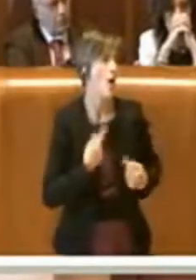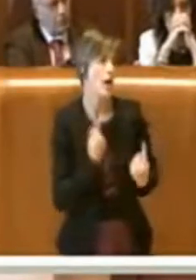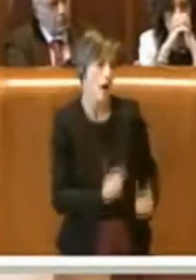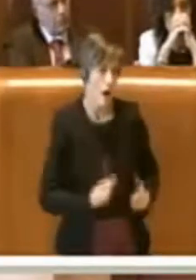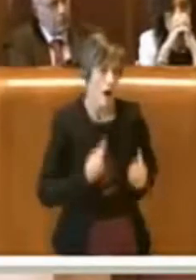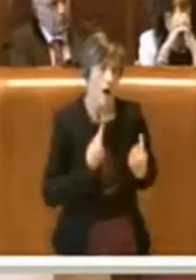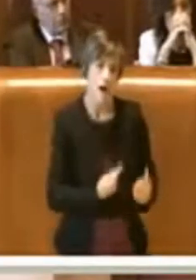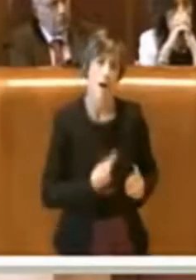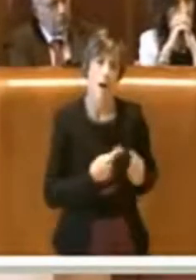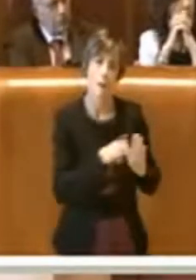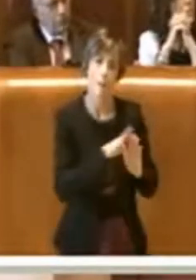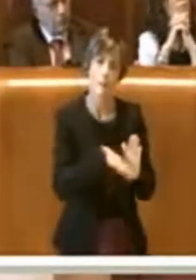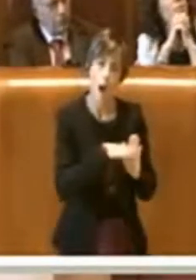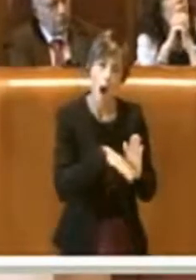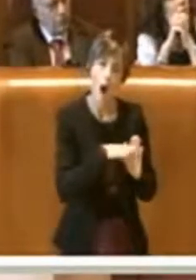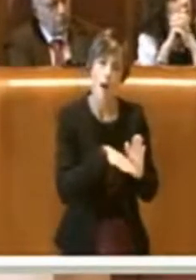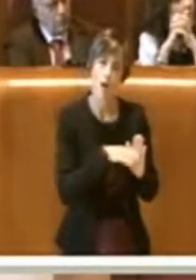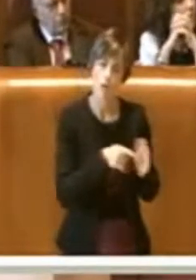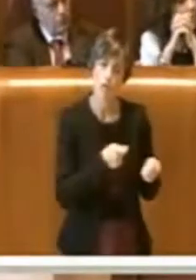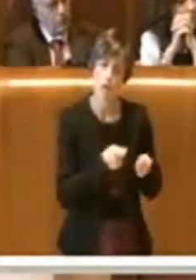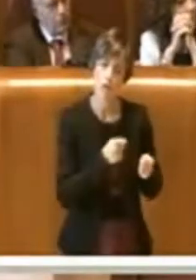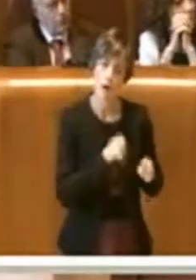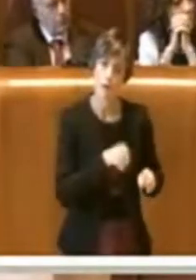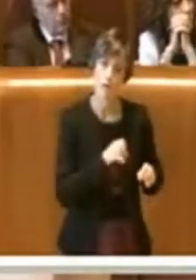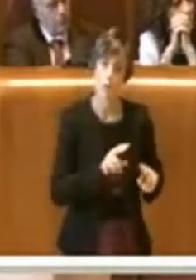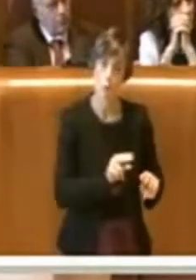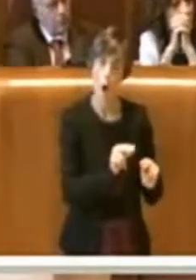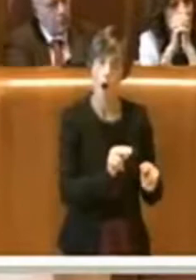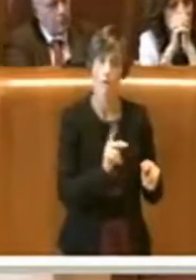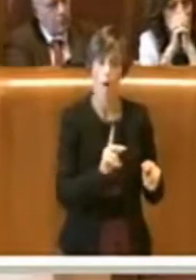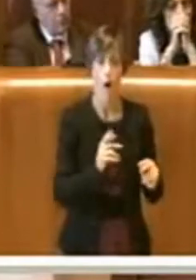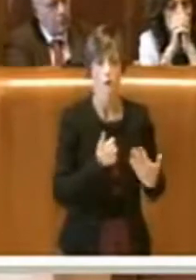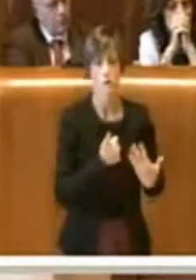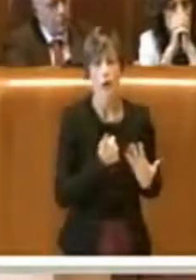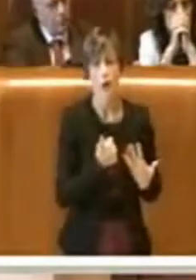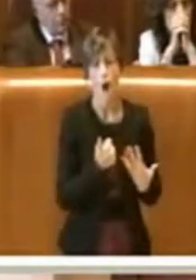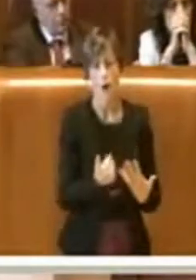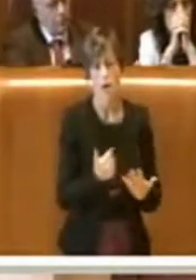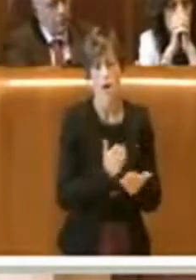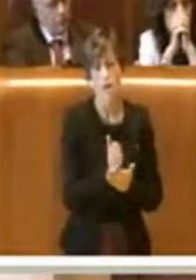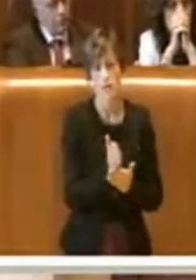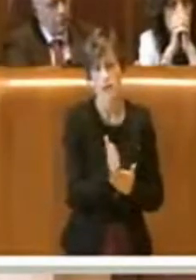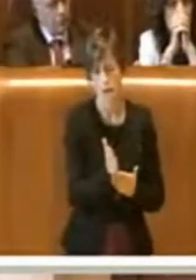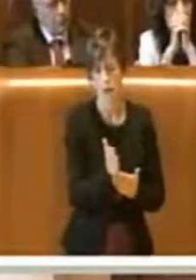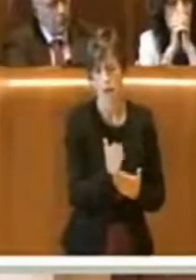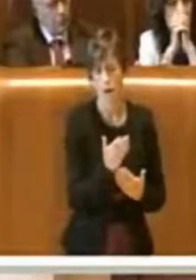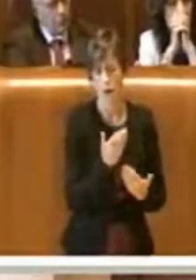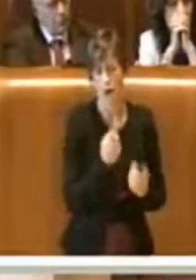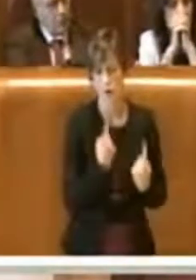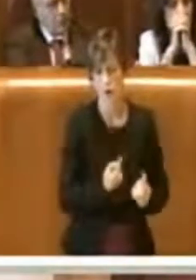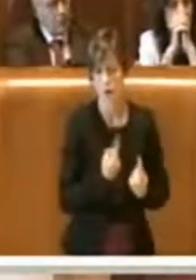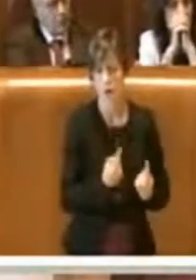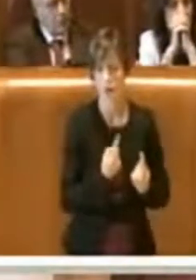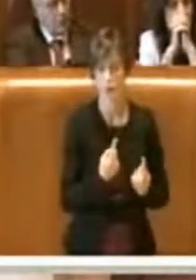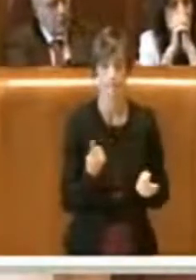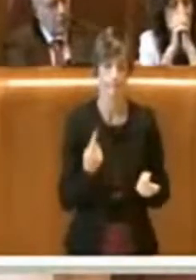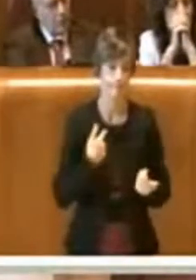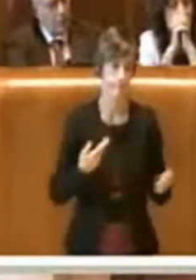sindaca, aspettiamo da 6 anni. Concludo dicendo che